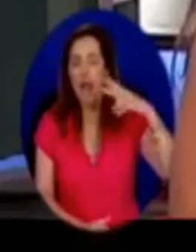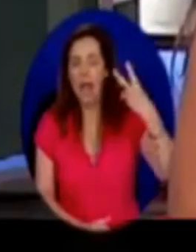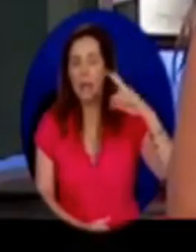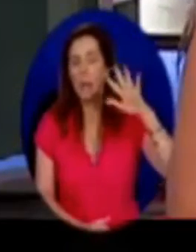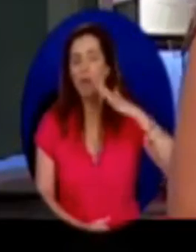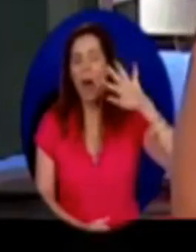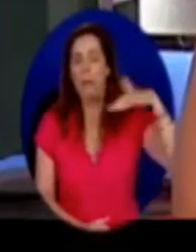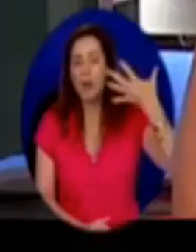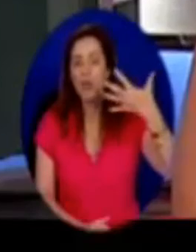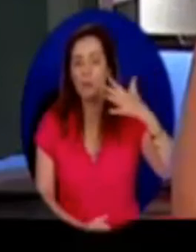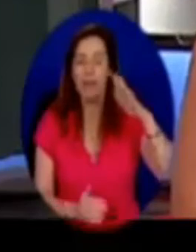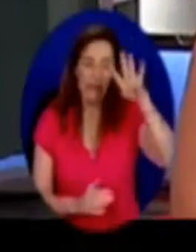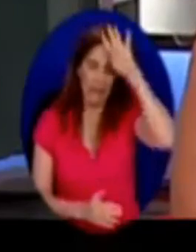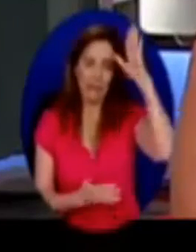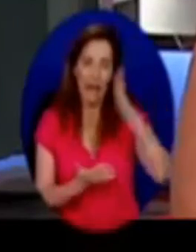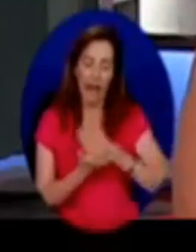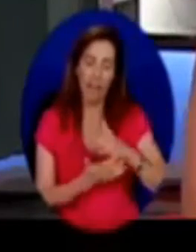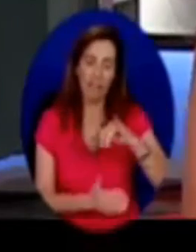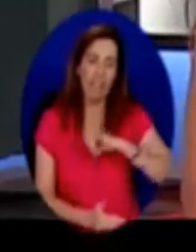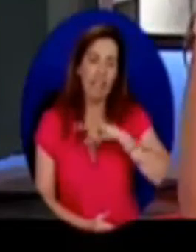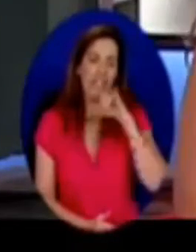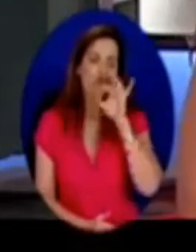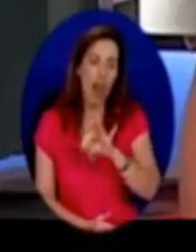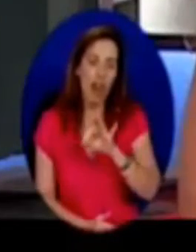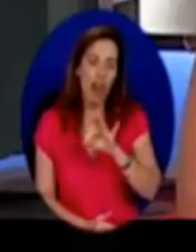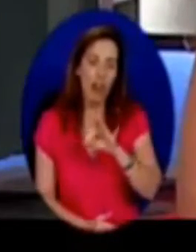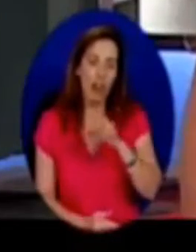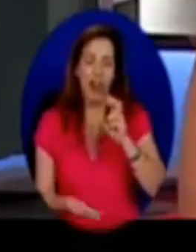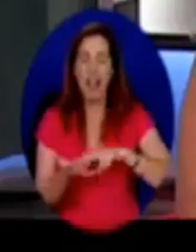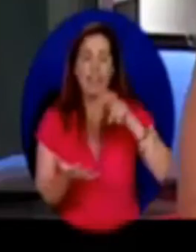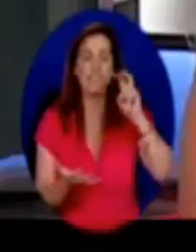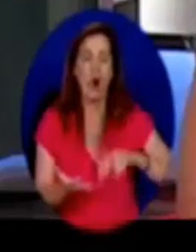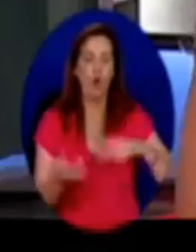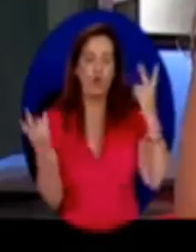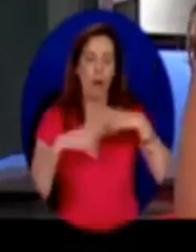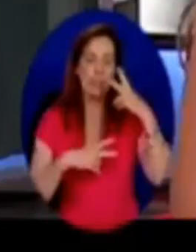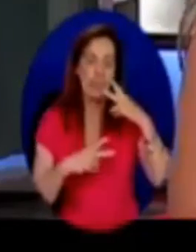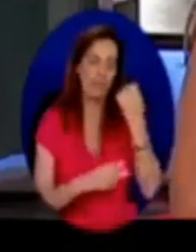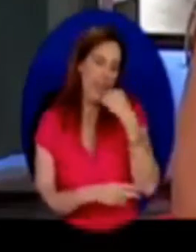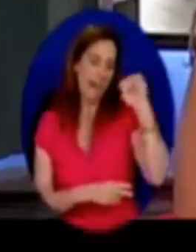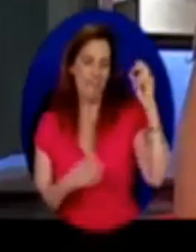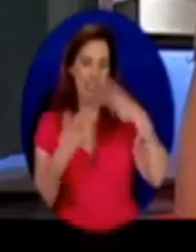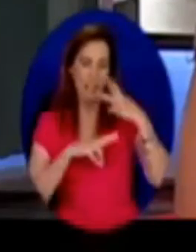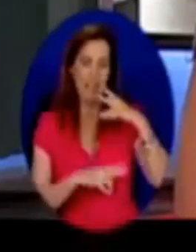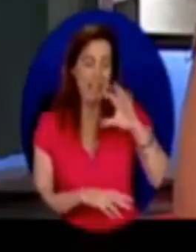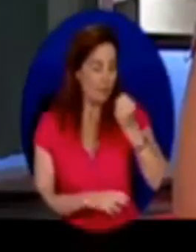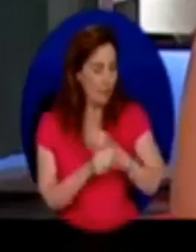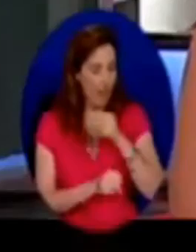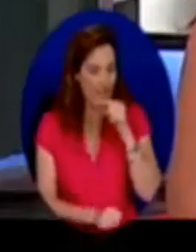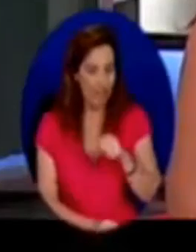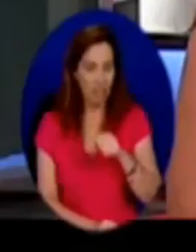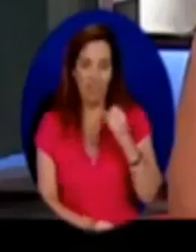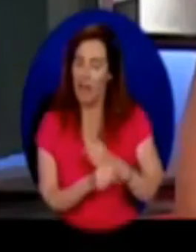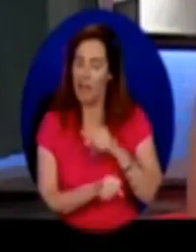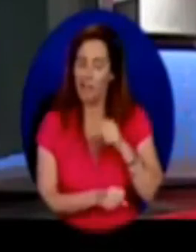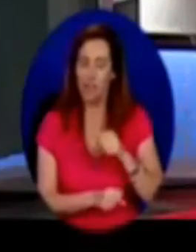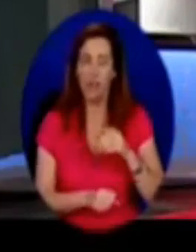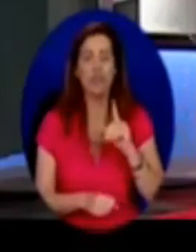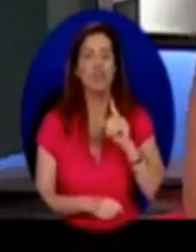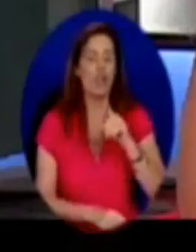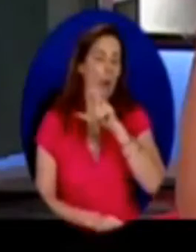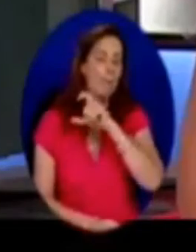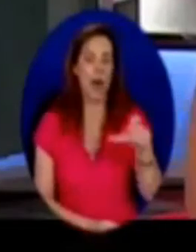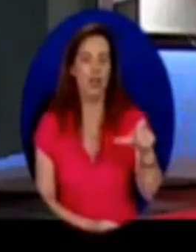עוד חמש היא תחליט שזה האינטרס שלה בעצם לפרוש מההסכם הזה היא תאים היא תעשה את זה היא תעשה את זה תוך שהיא